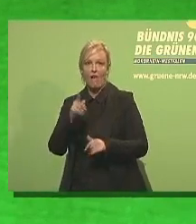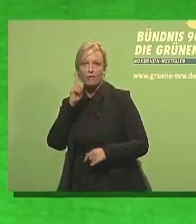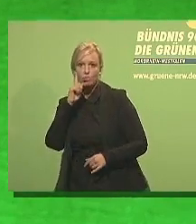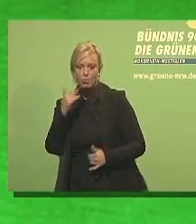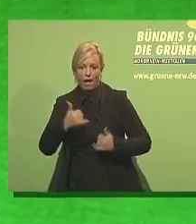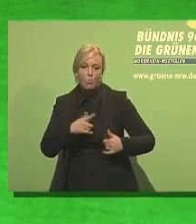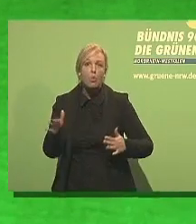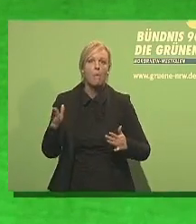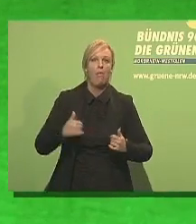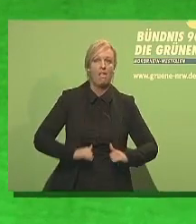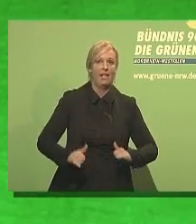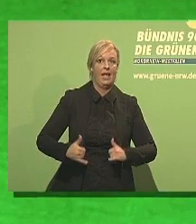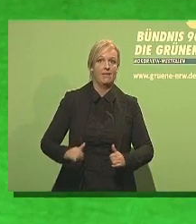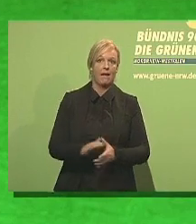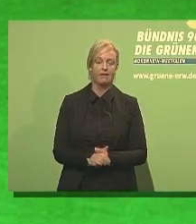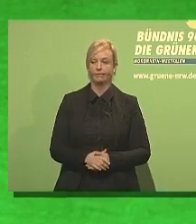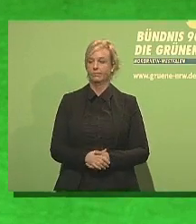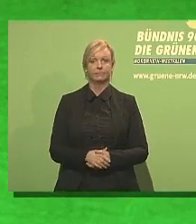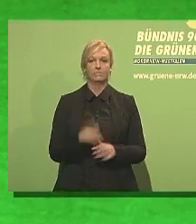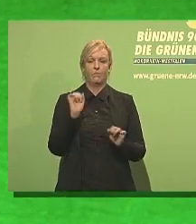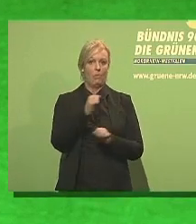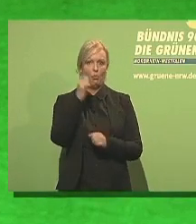nicht.